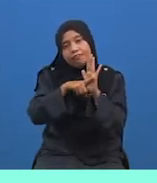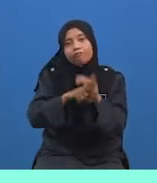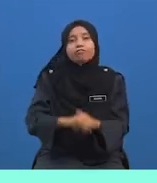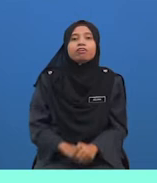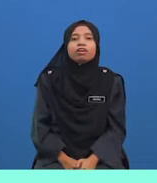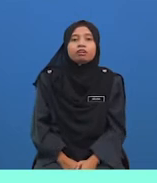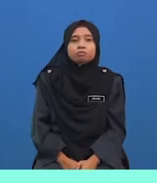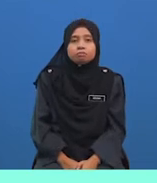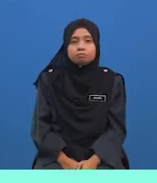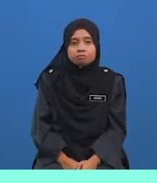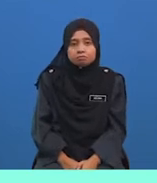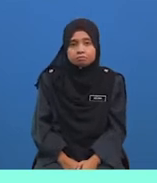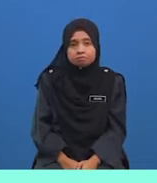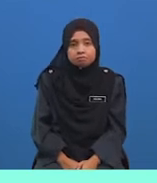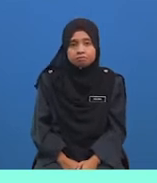kesan negatif.